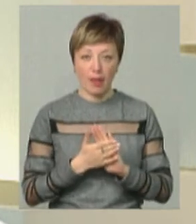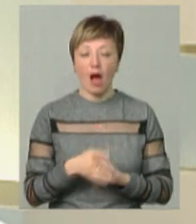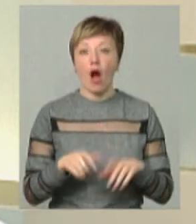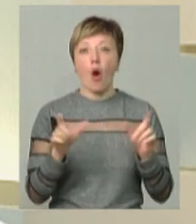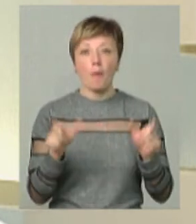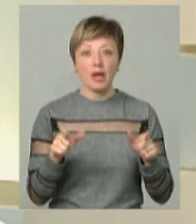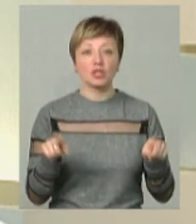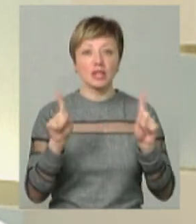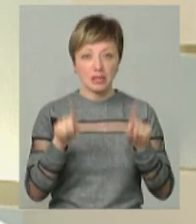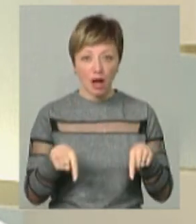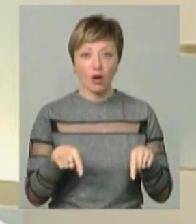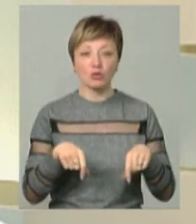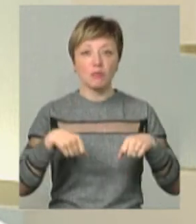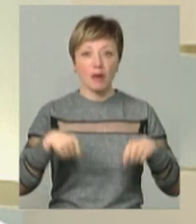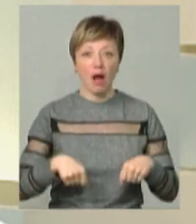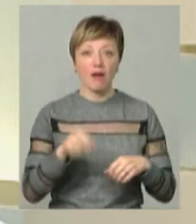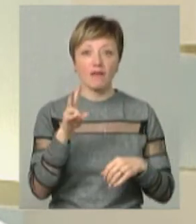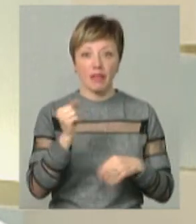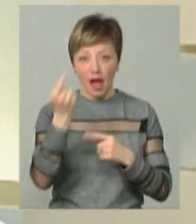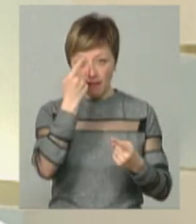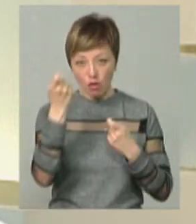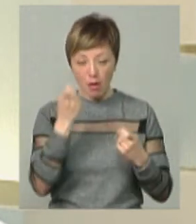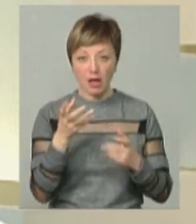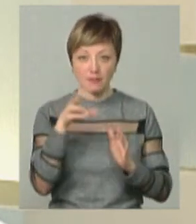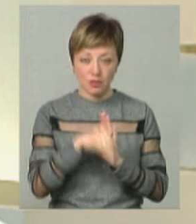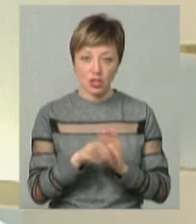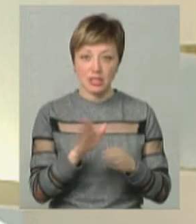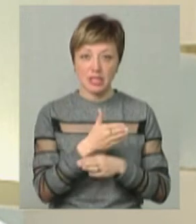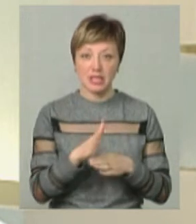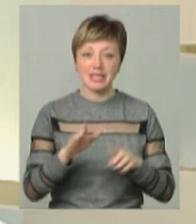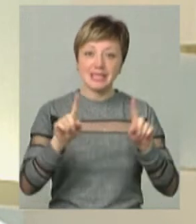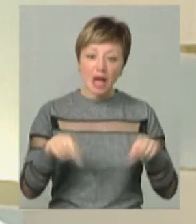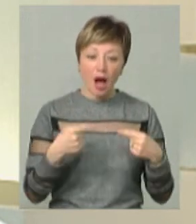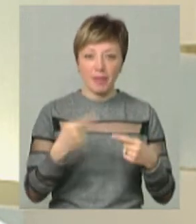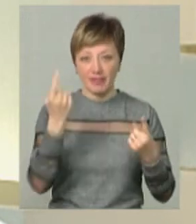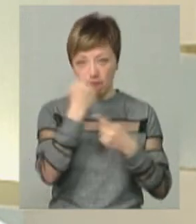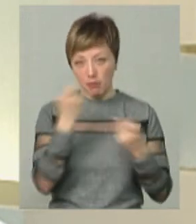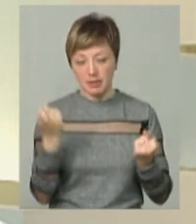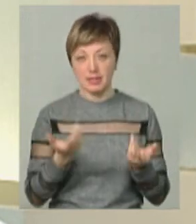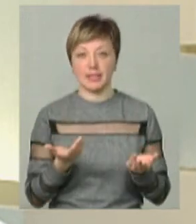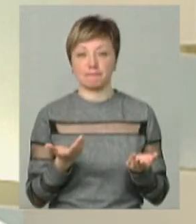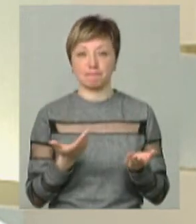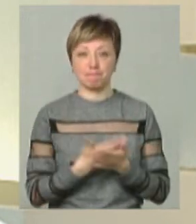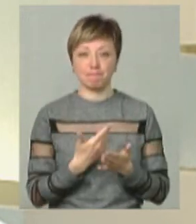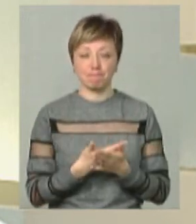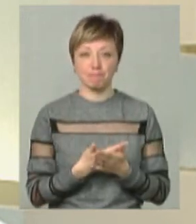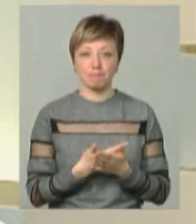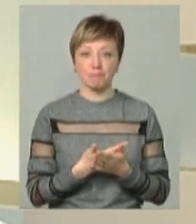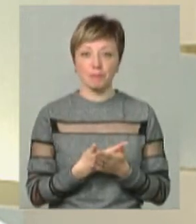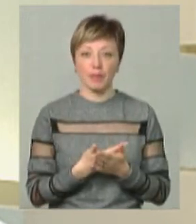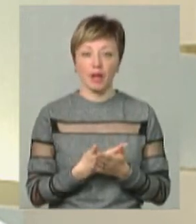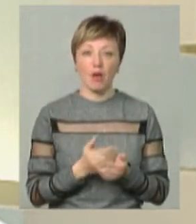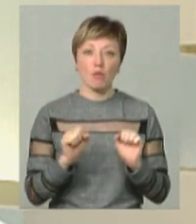Обмеженню також і підлягає право на інформацію в частині запитів, інформаційних запитів, які